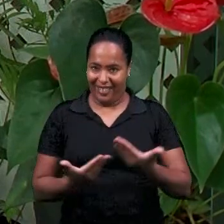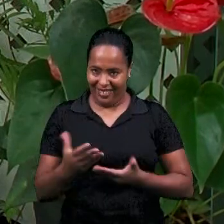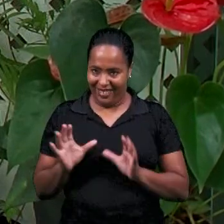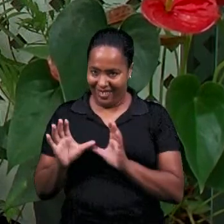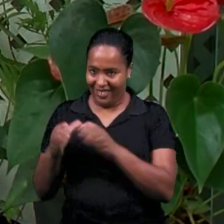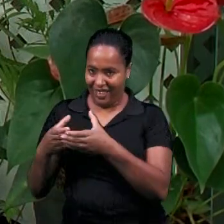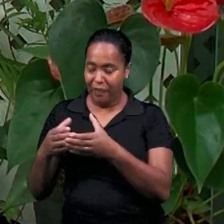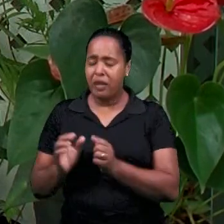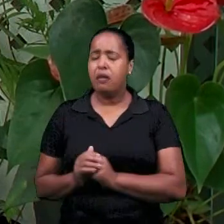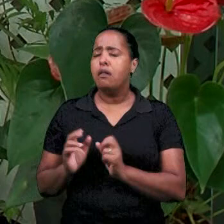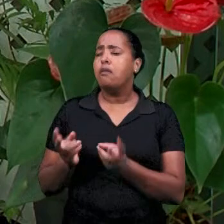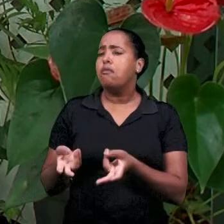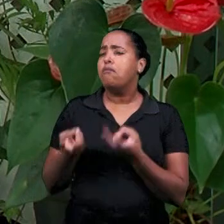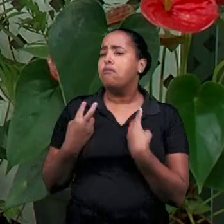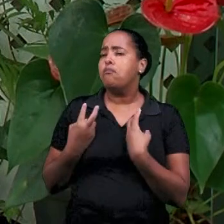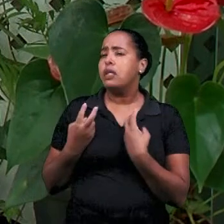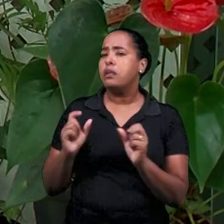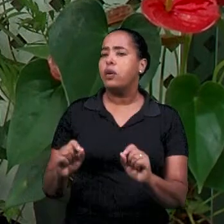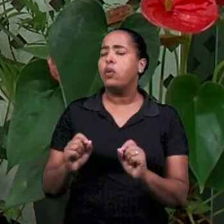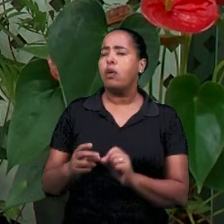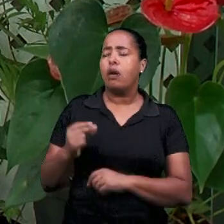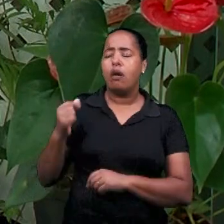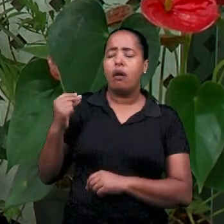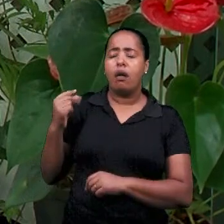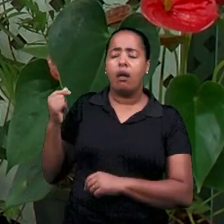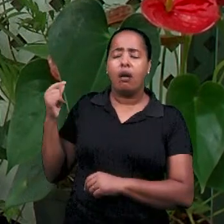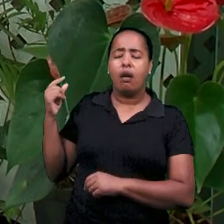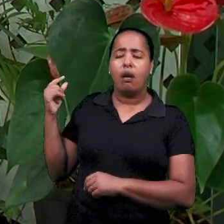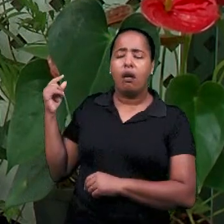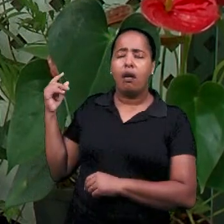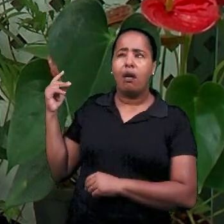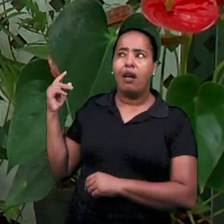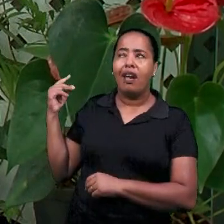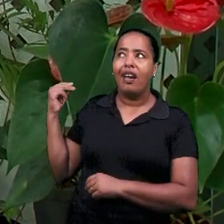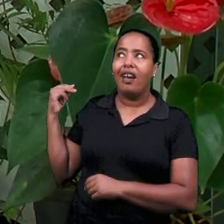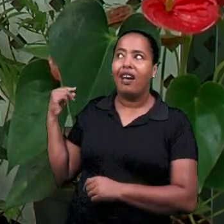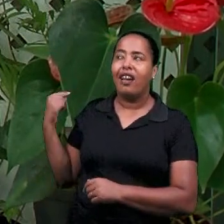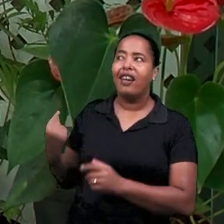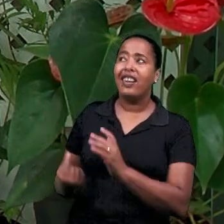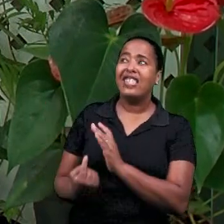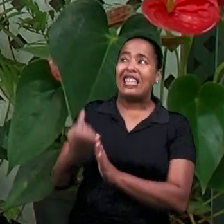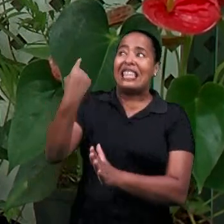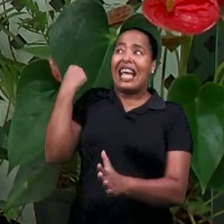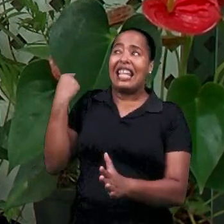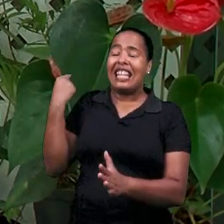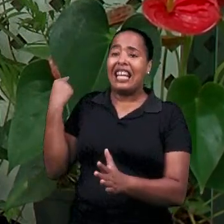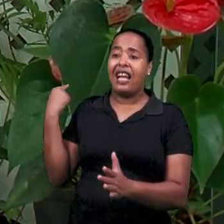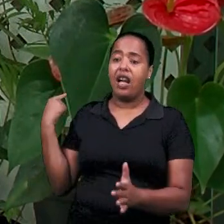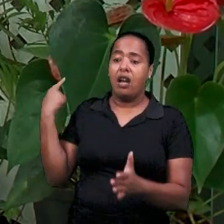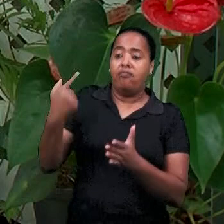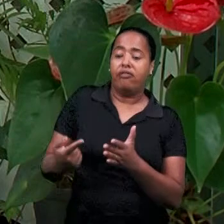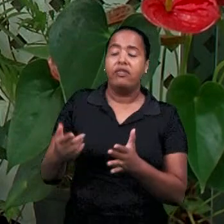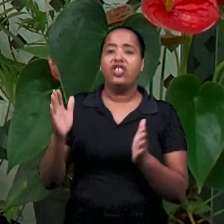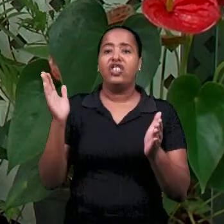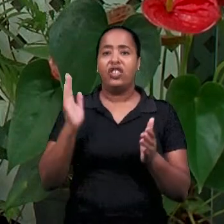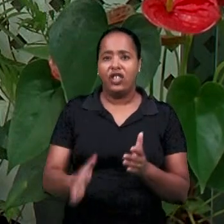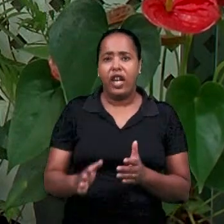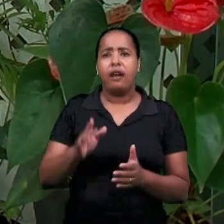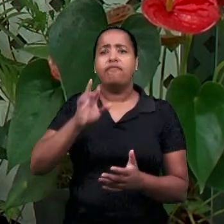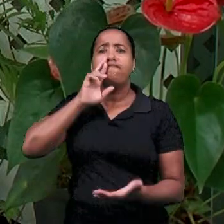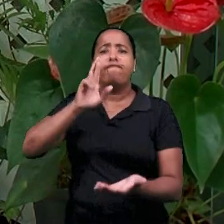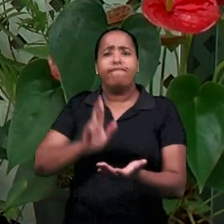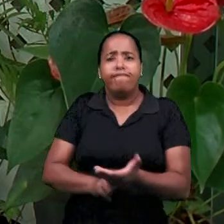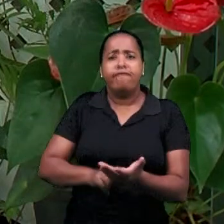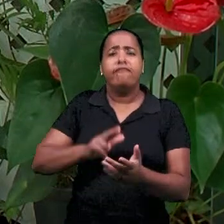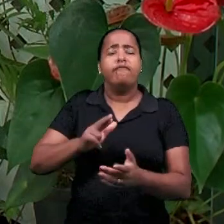nous avons vu ce qu'il y a beaucoup de temps, nous aimerions voir, et nous avons vu